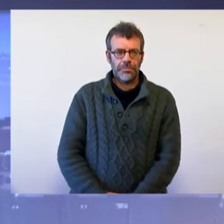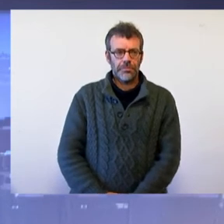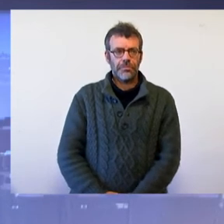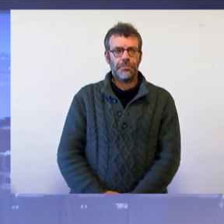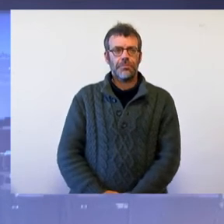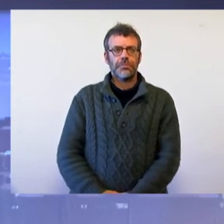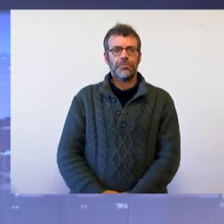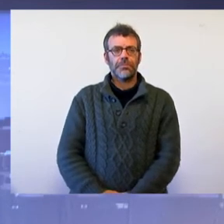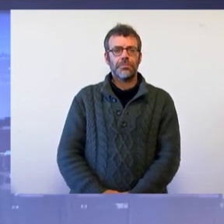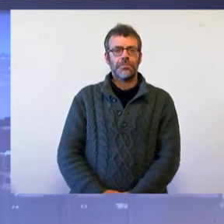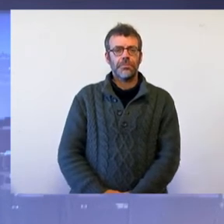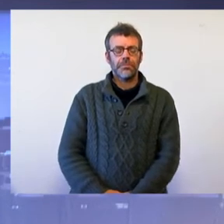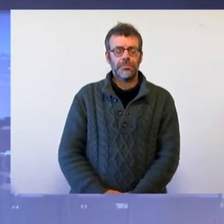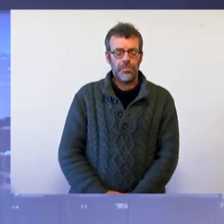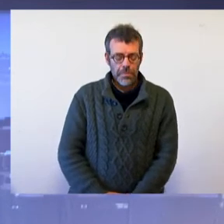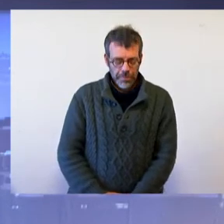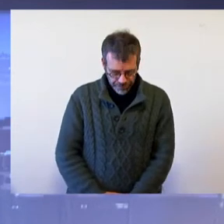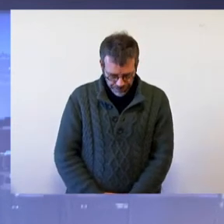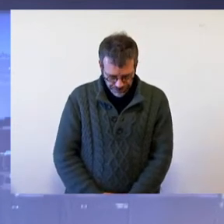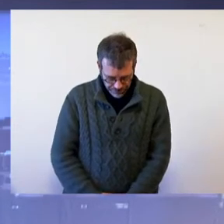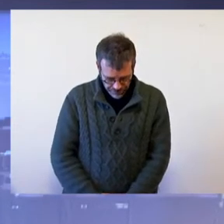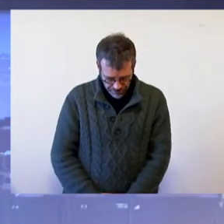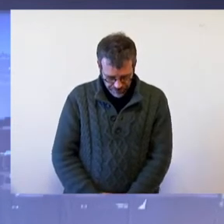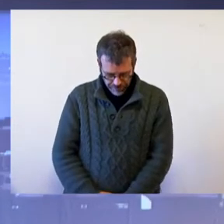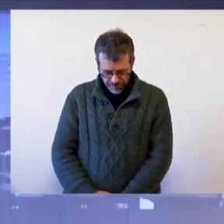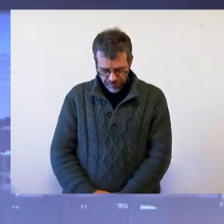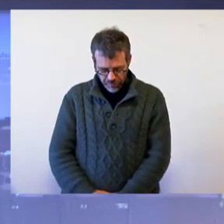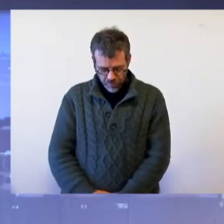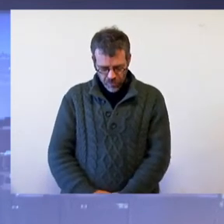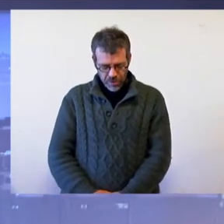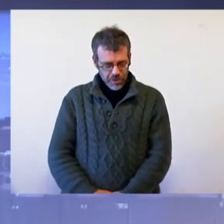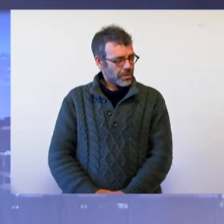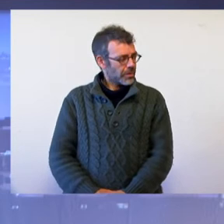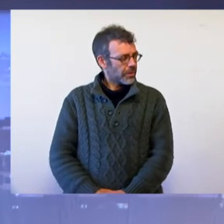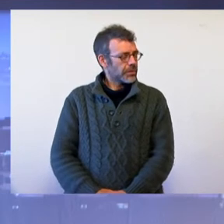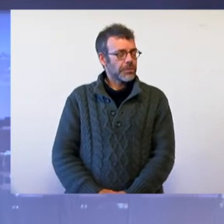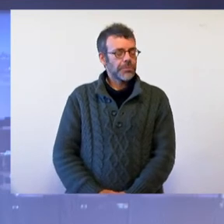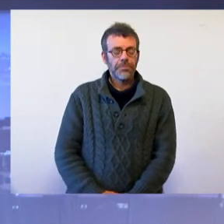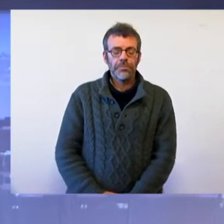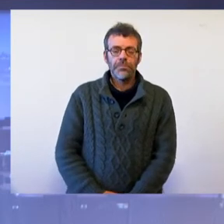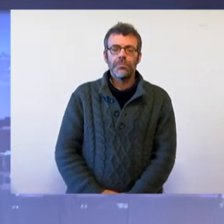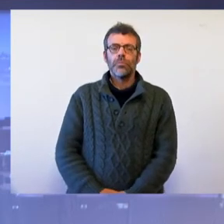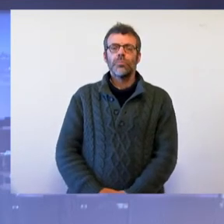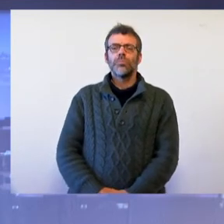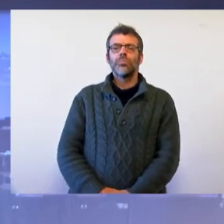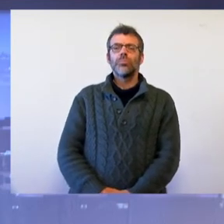moi-même, Mme Dombrecos, M. Guispin, Mme Naki, M. Paterno, Mme Robin, Mme Serrano.